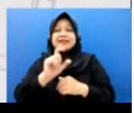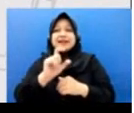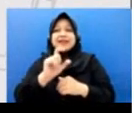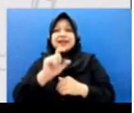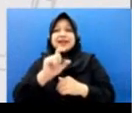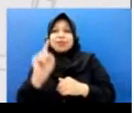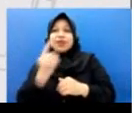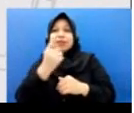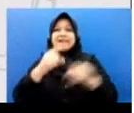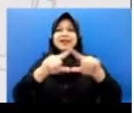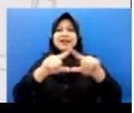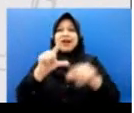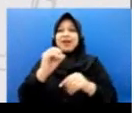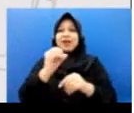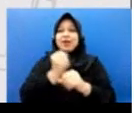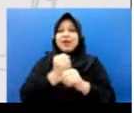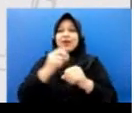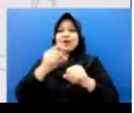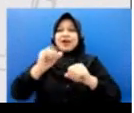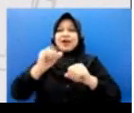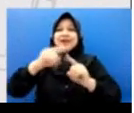media sosial.